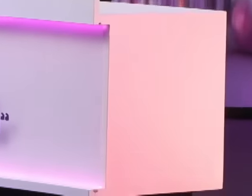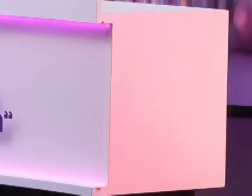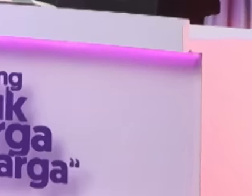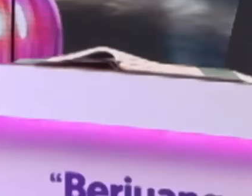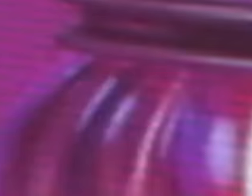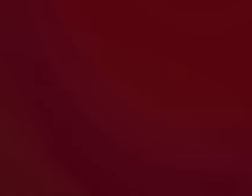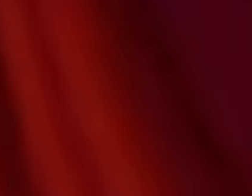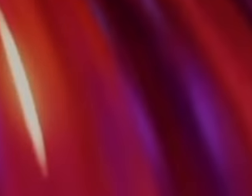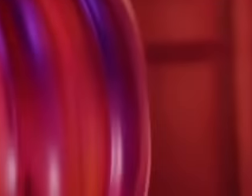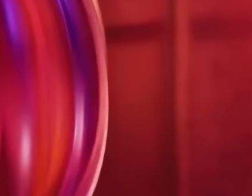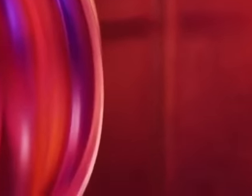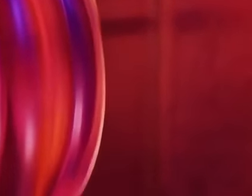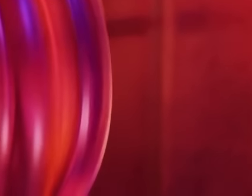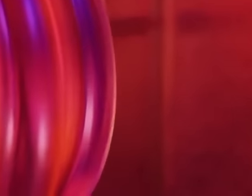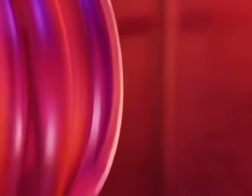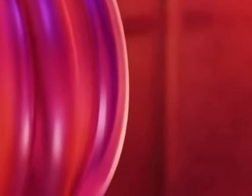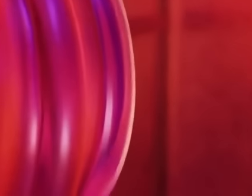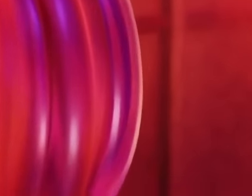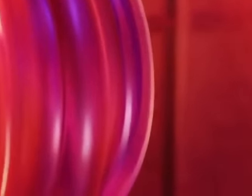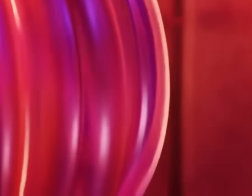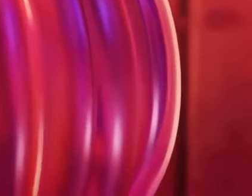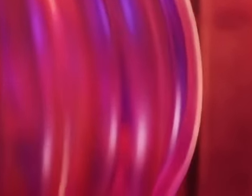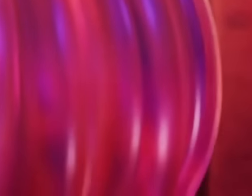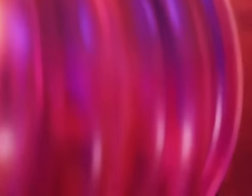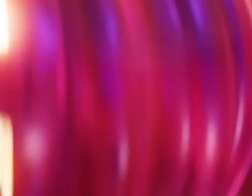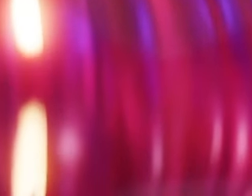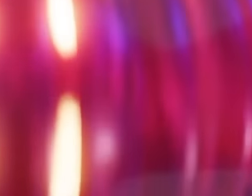saksikan. وَاجْعَلْهُ لَنَا